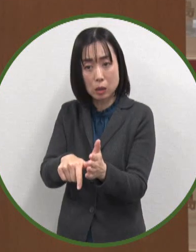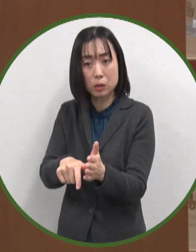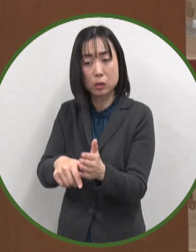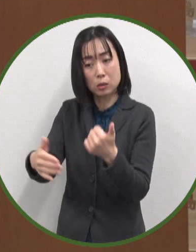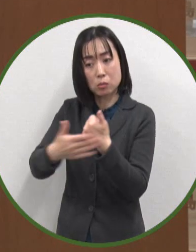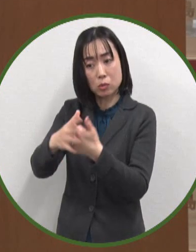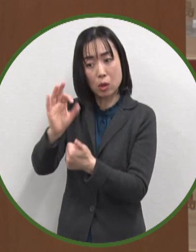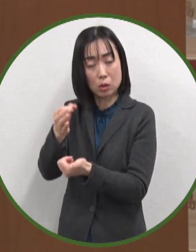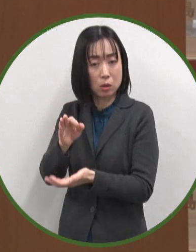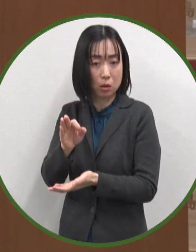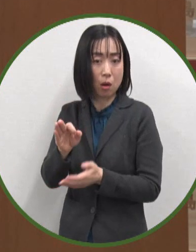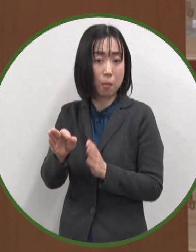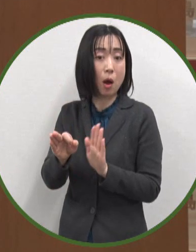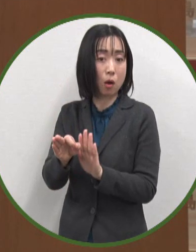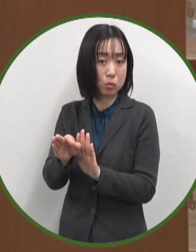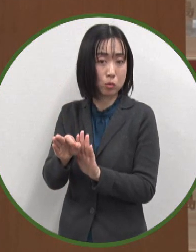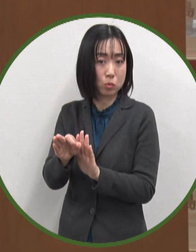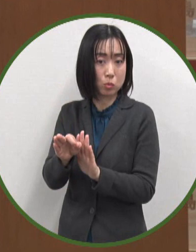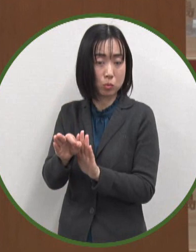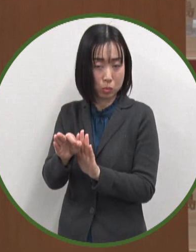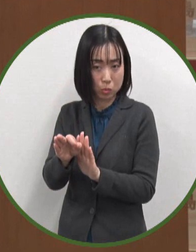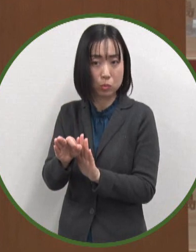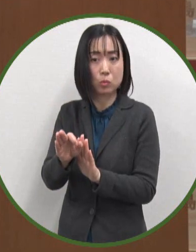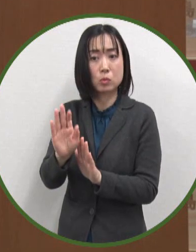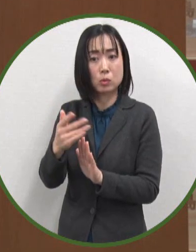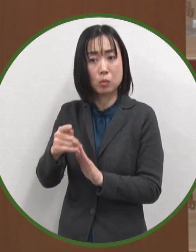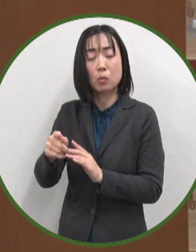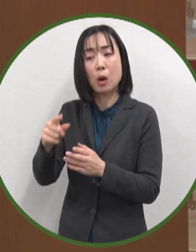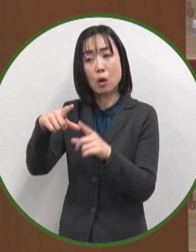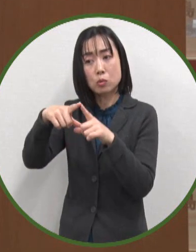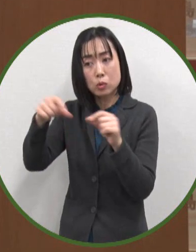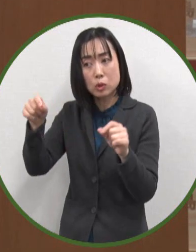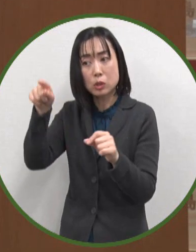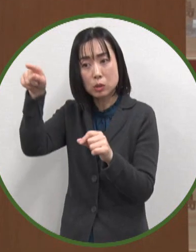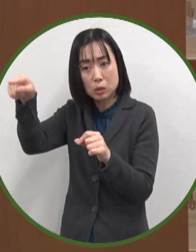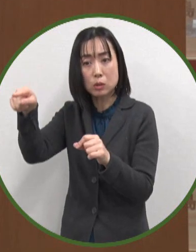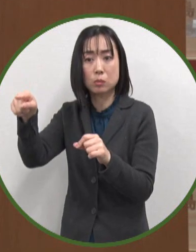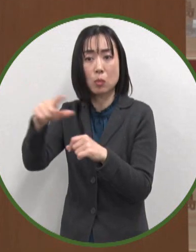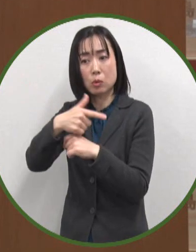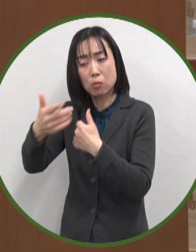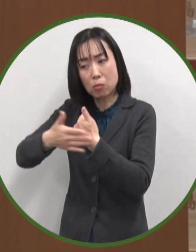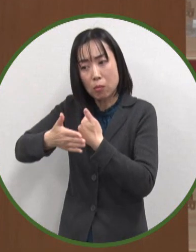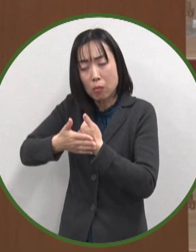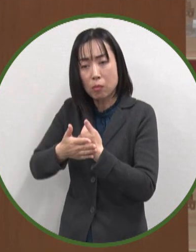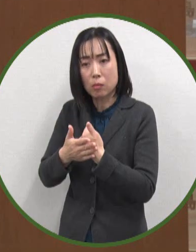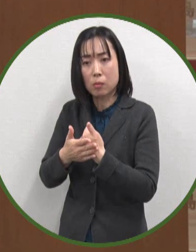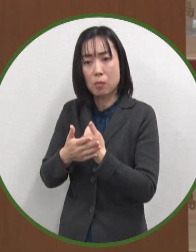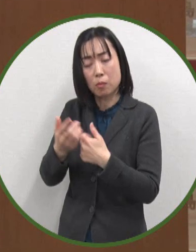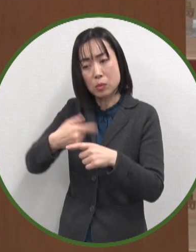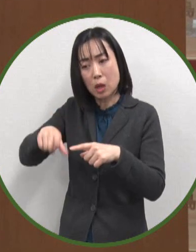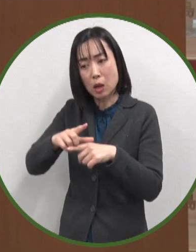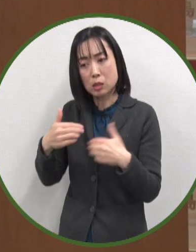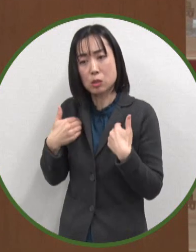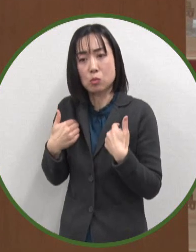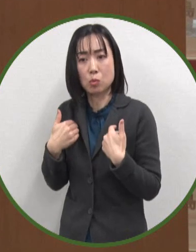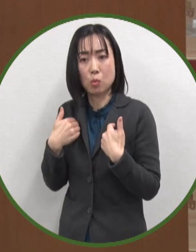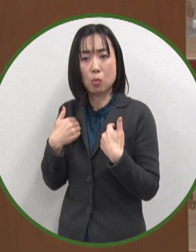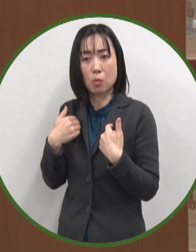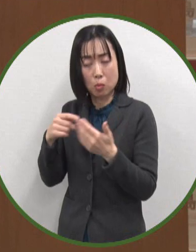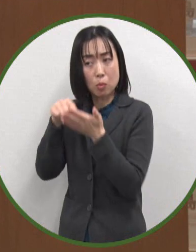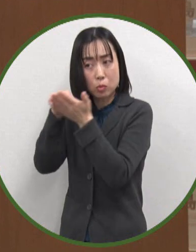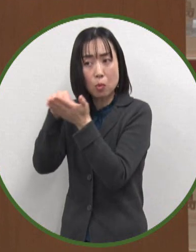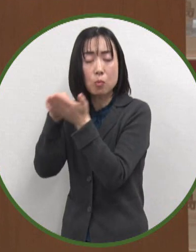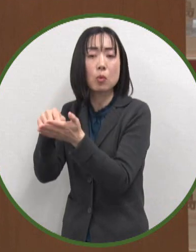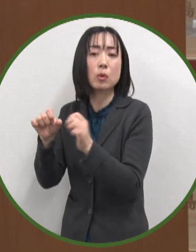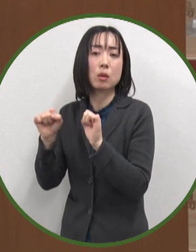大といったようなことを含めてですね、国への要望を始めているところであります。 なおそういった対策を